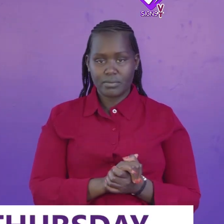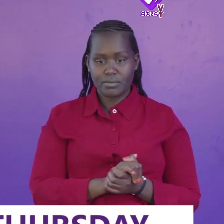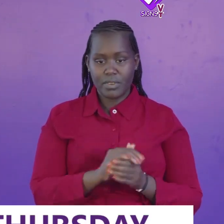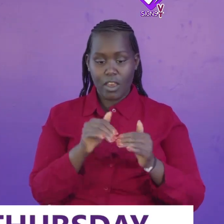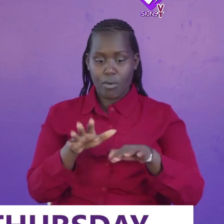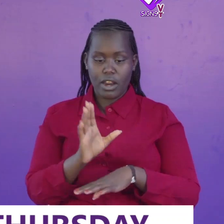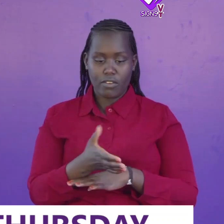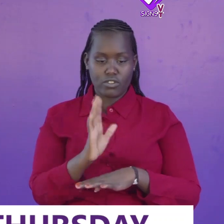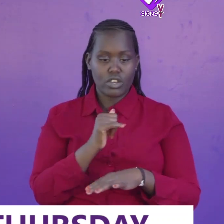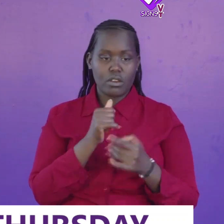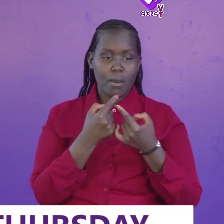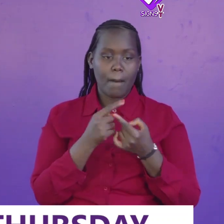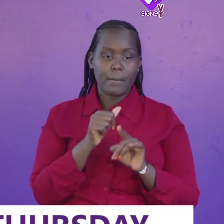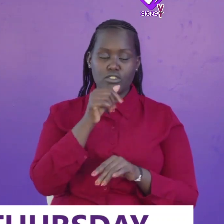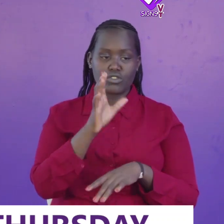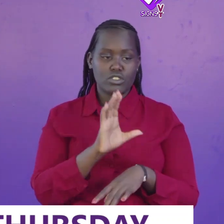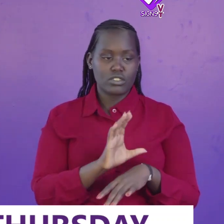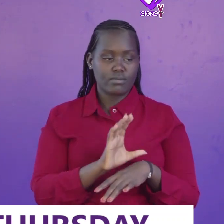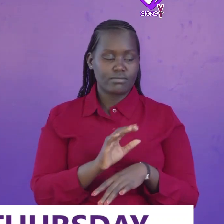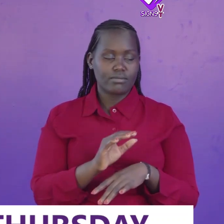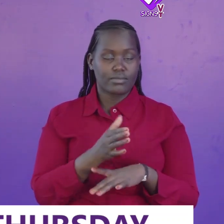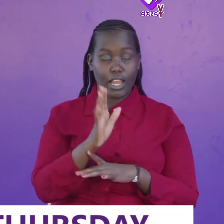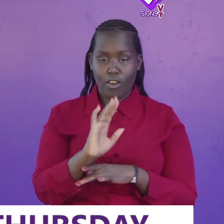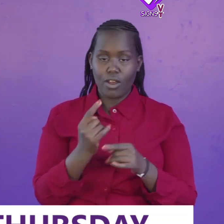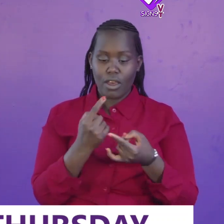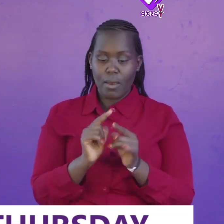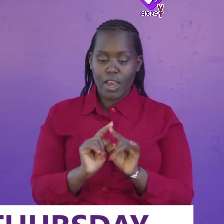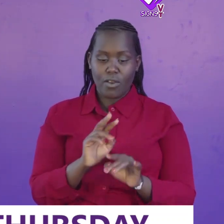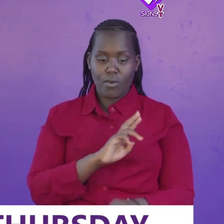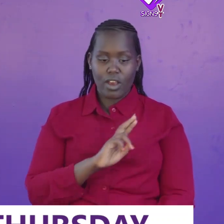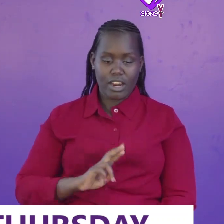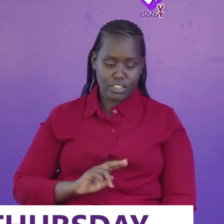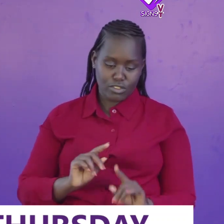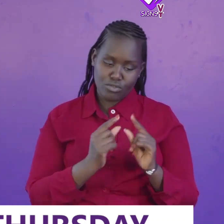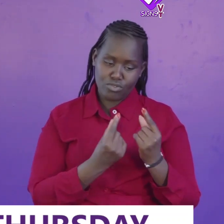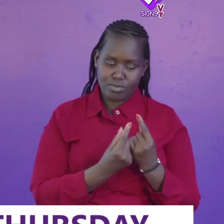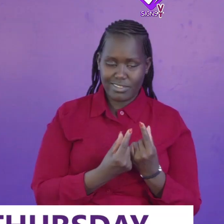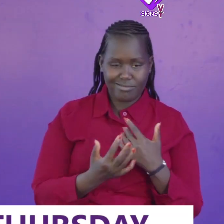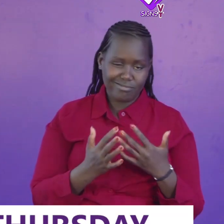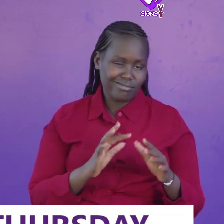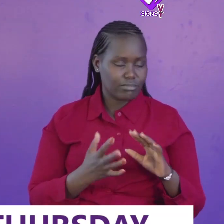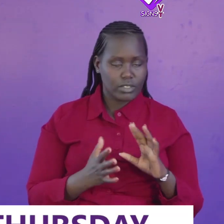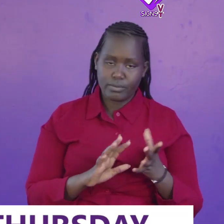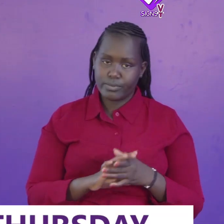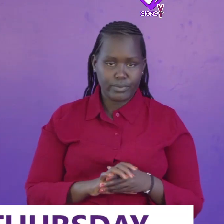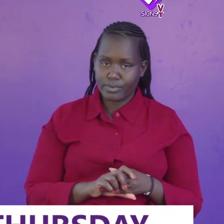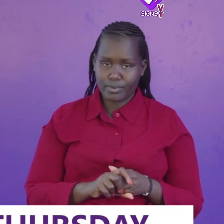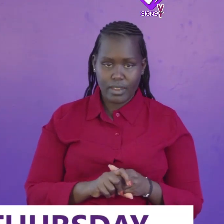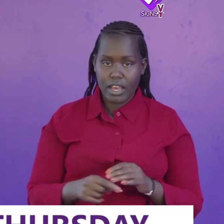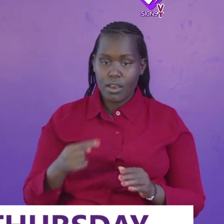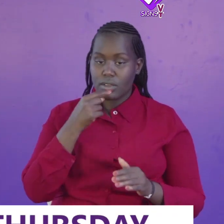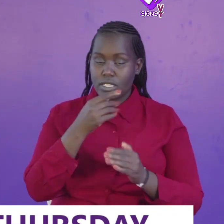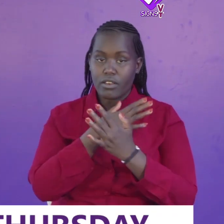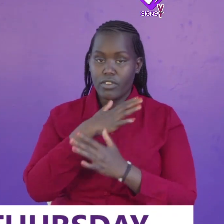group. But see God. So hapo kwa religious groups kidogo nimeuma nje. Kidogo hata mimi nauma nje juu. Kwanza I was telling a